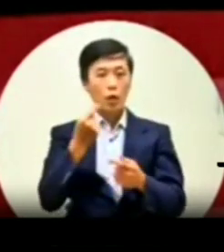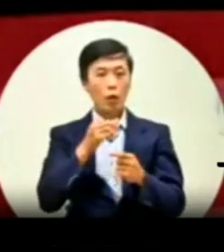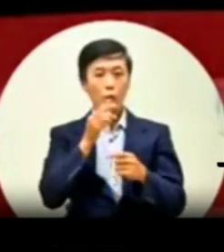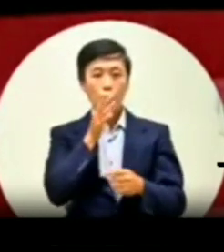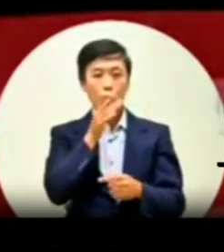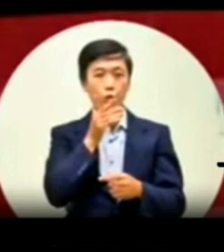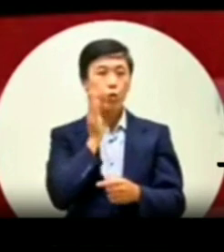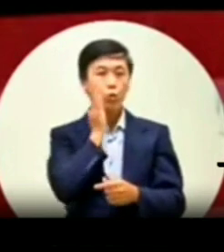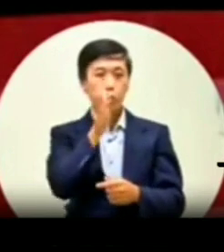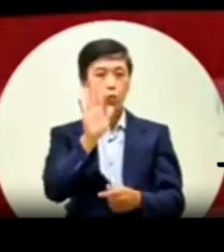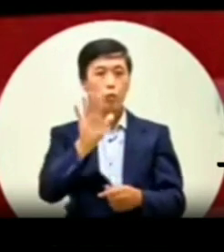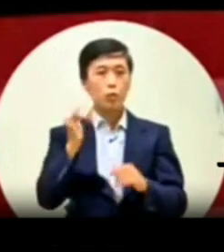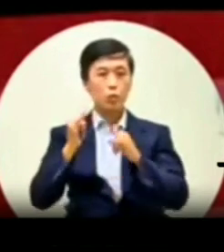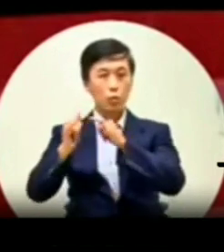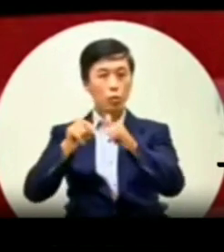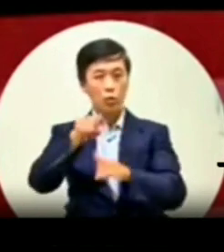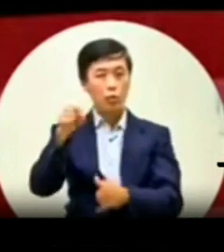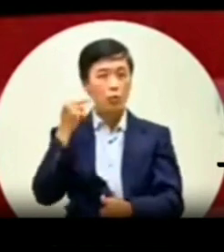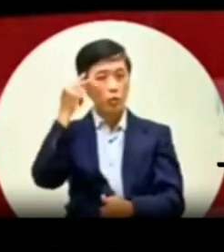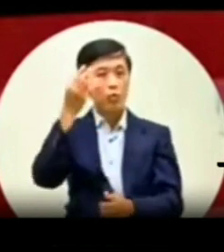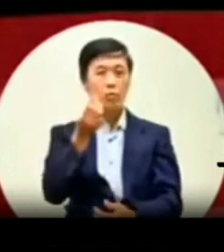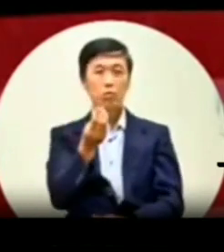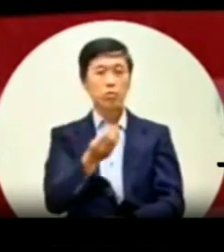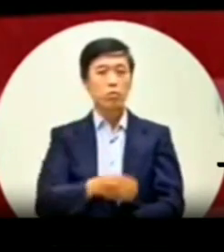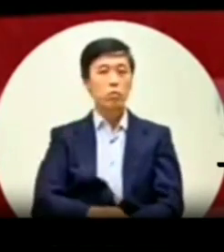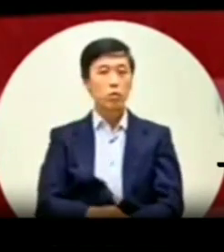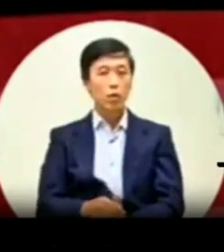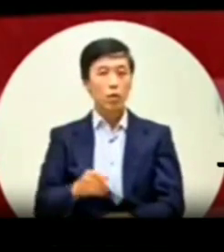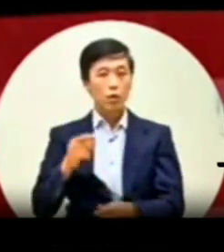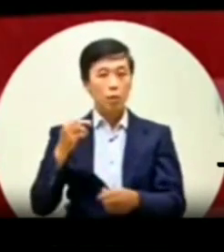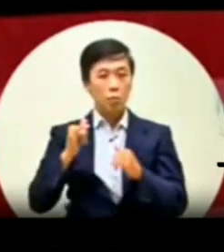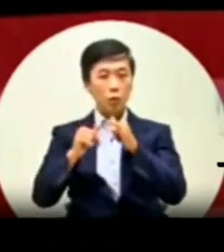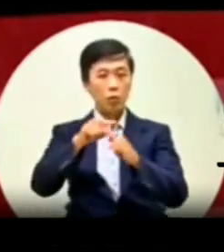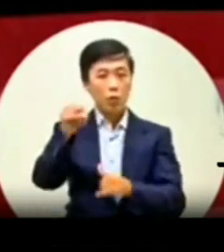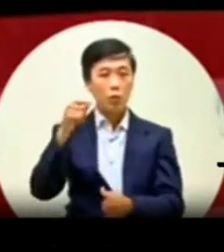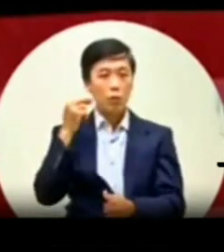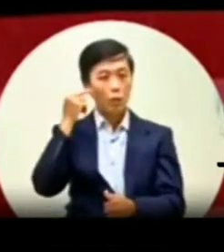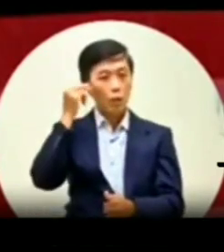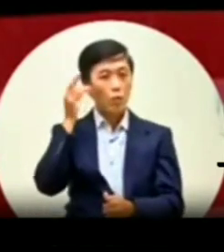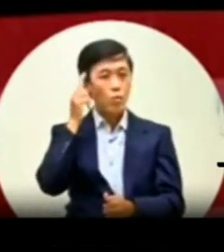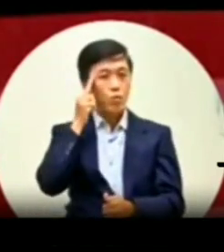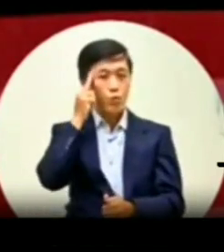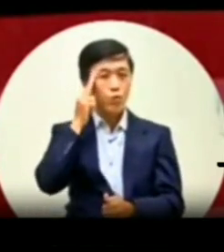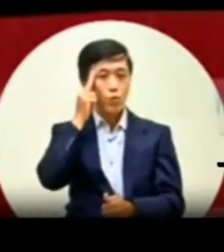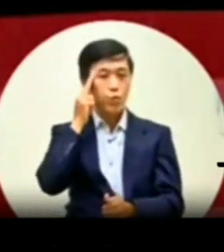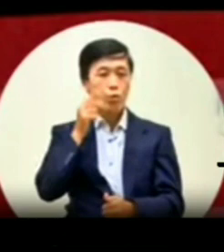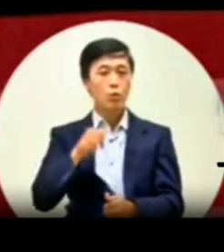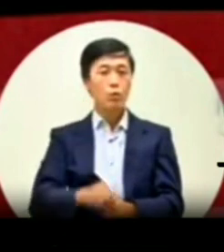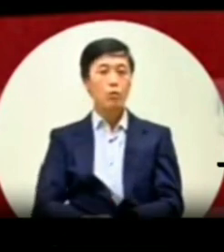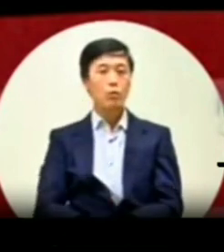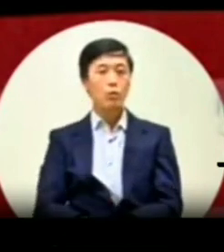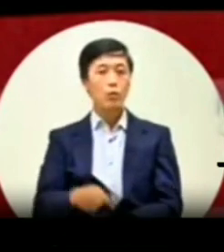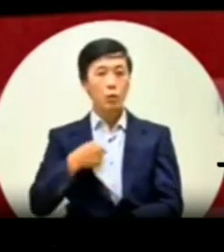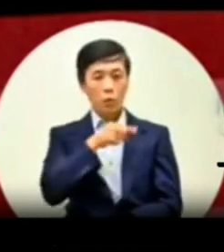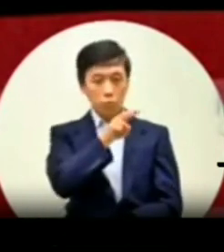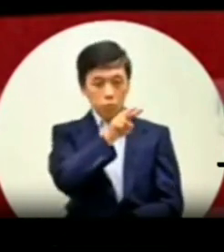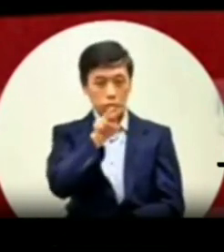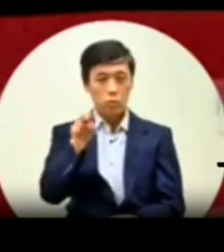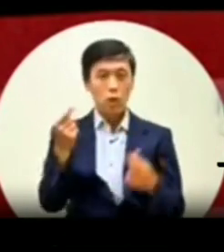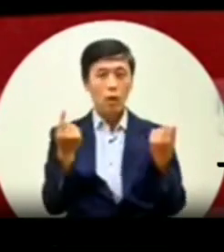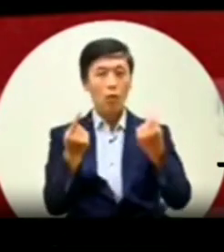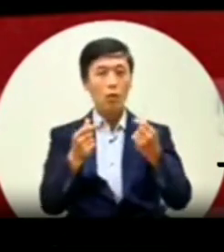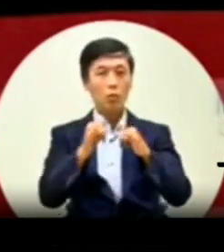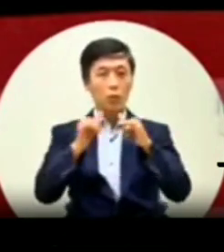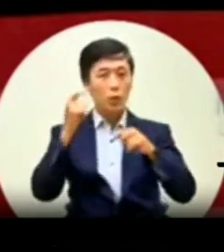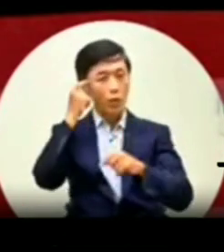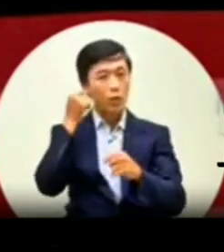是问题是民众其实是无感的，民众其实是无感的。所以呢，在这些我们看起来似乎民意代表觉